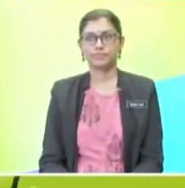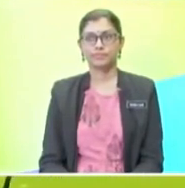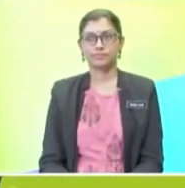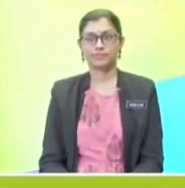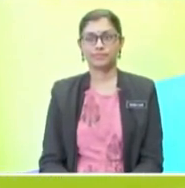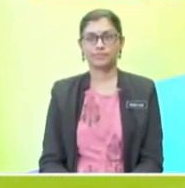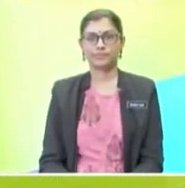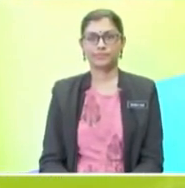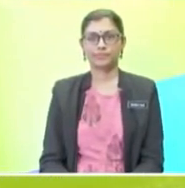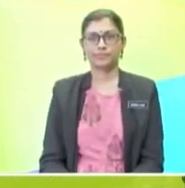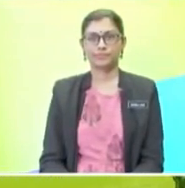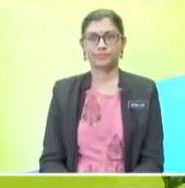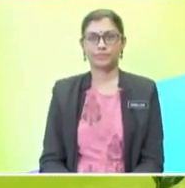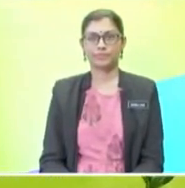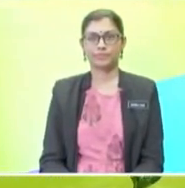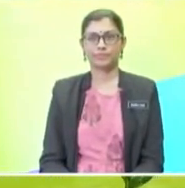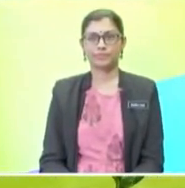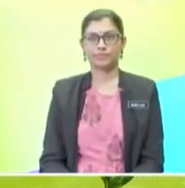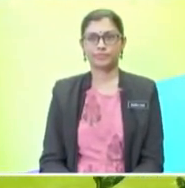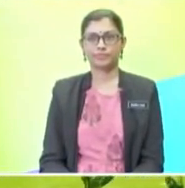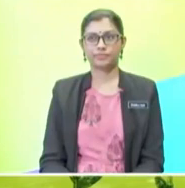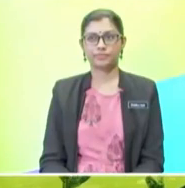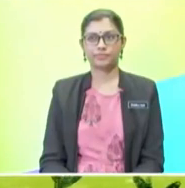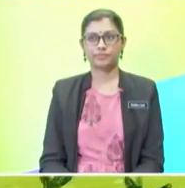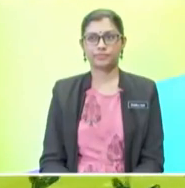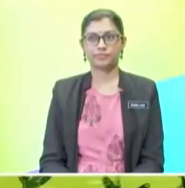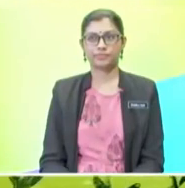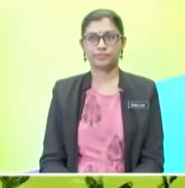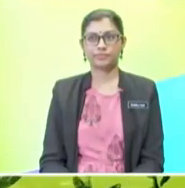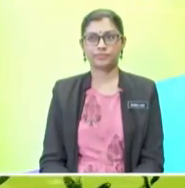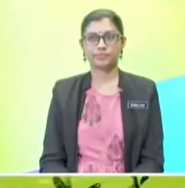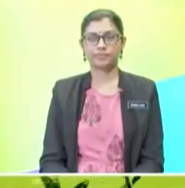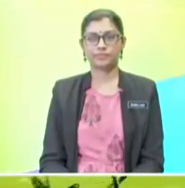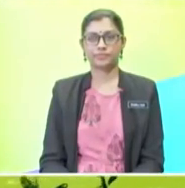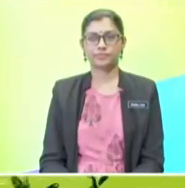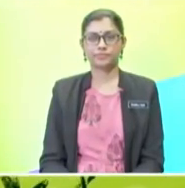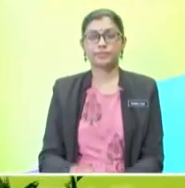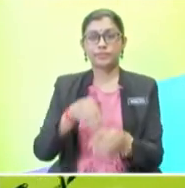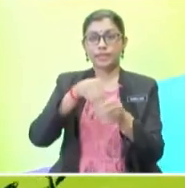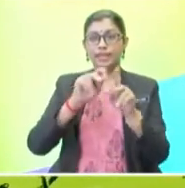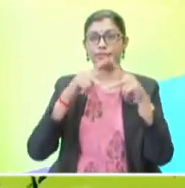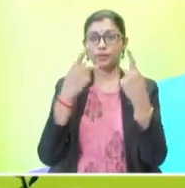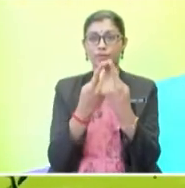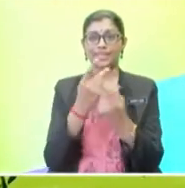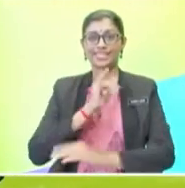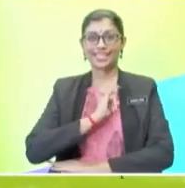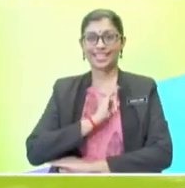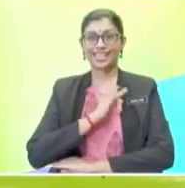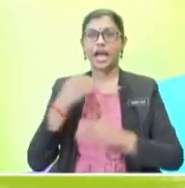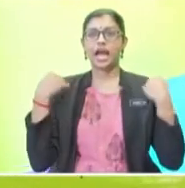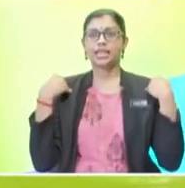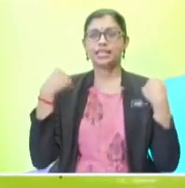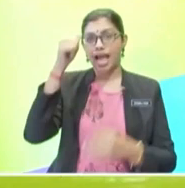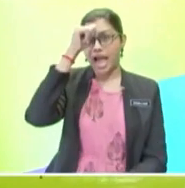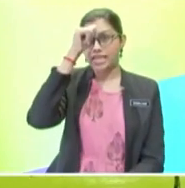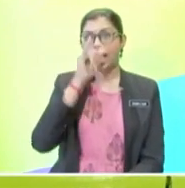Fatma. Saya cikgu Dalam keluarga saya, ada ayah,